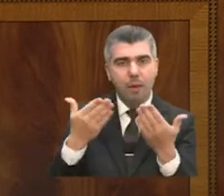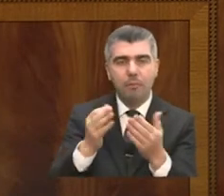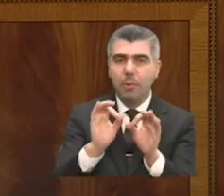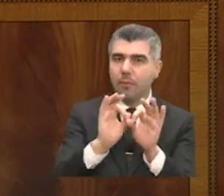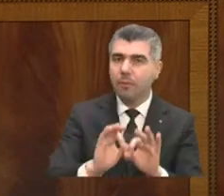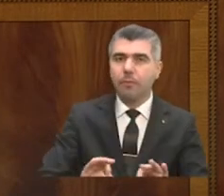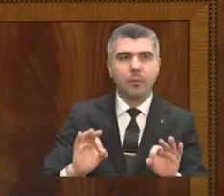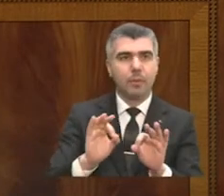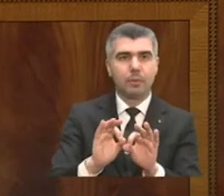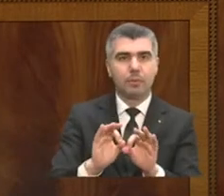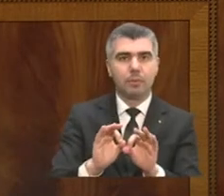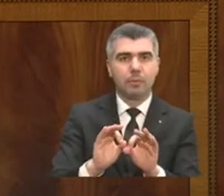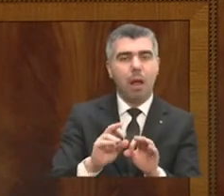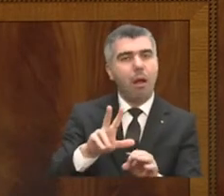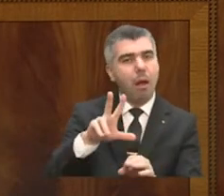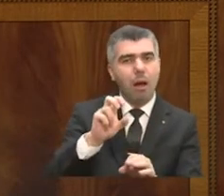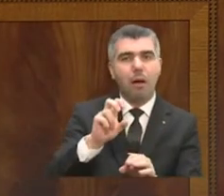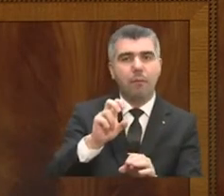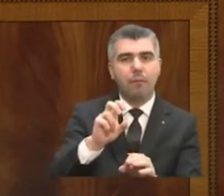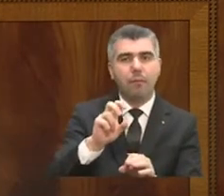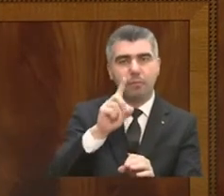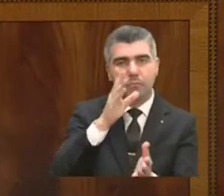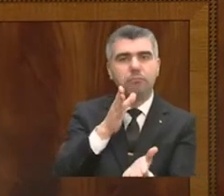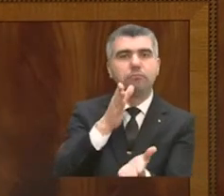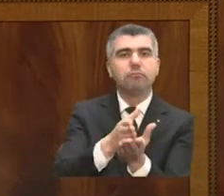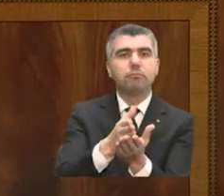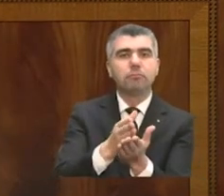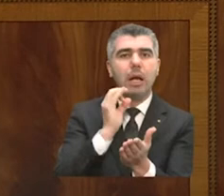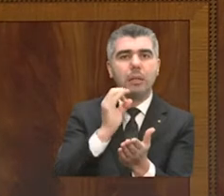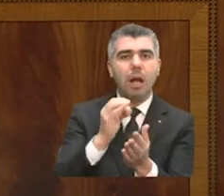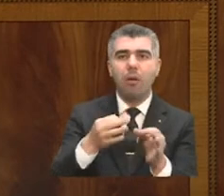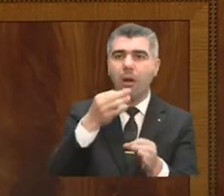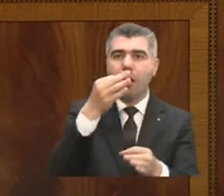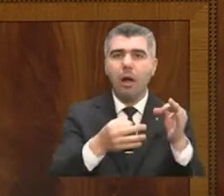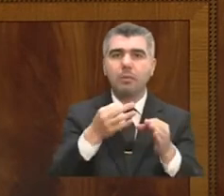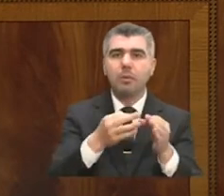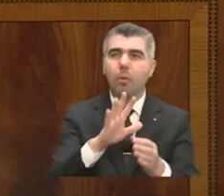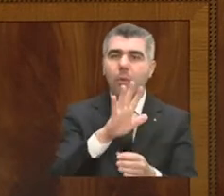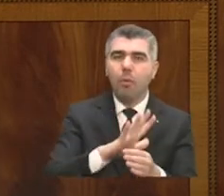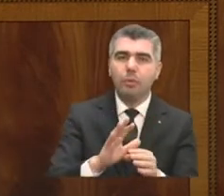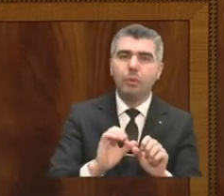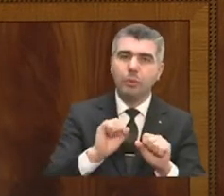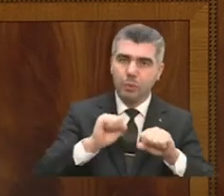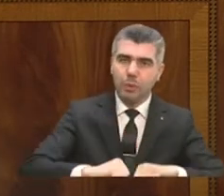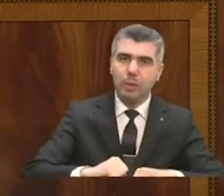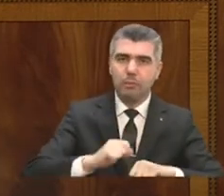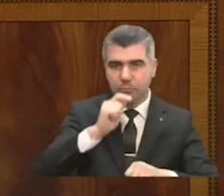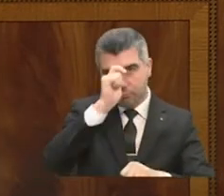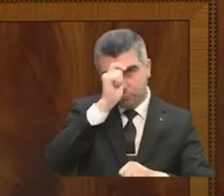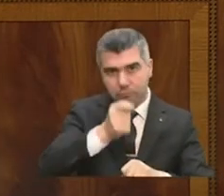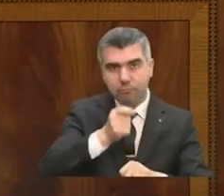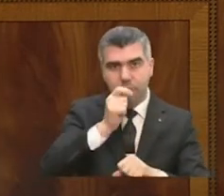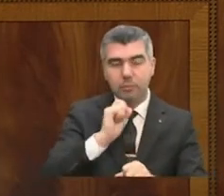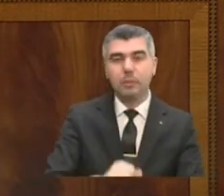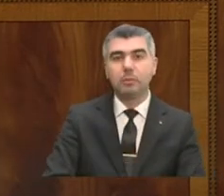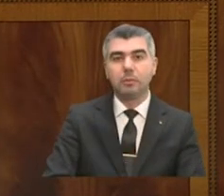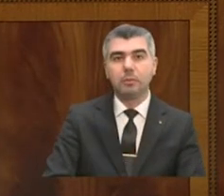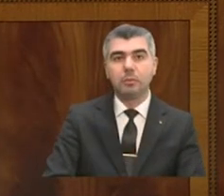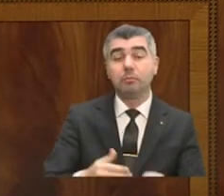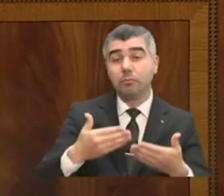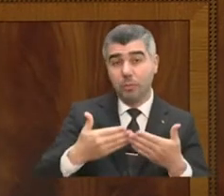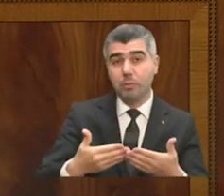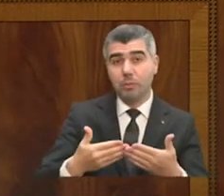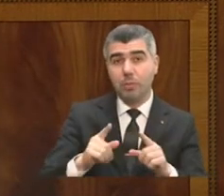ne vont en rien justement changer nos positions parce que nous